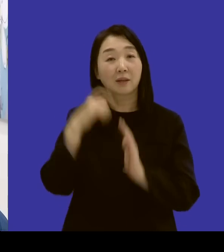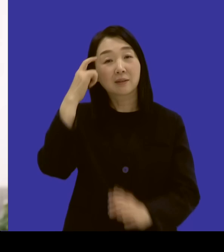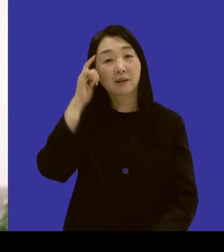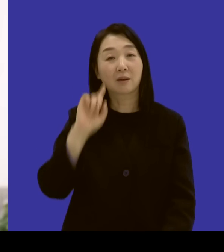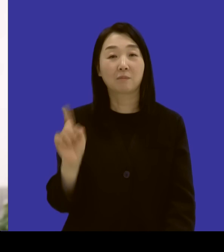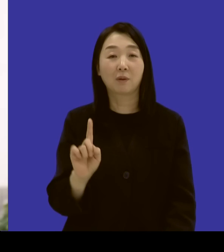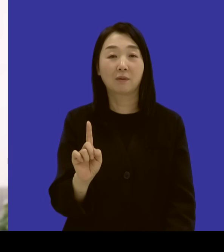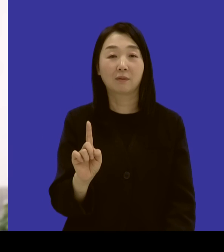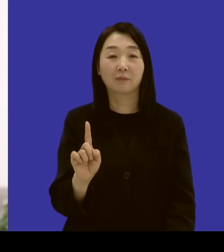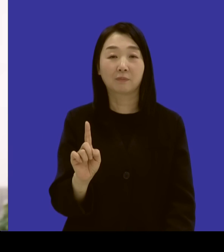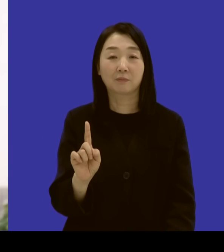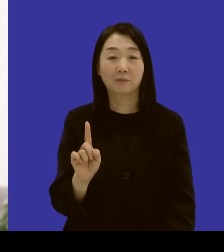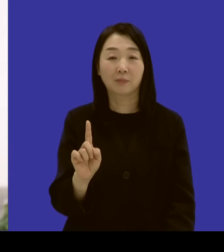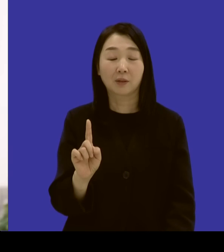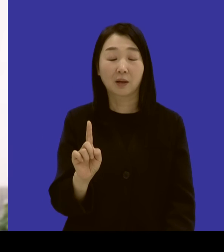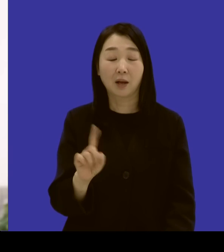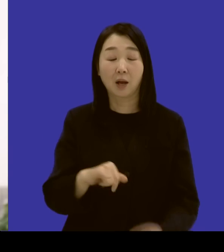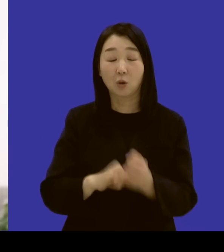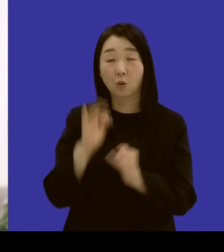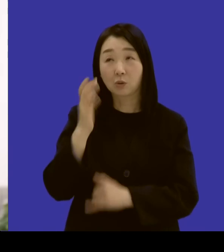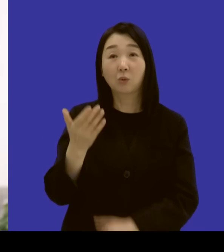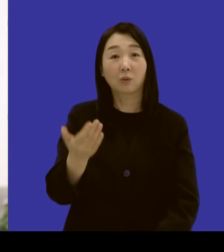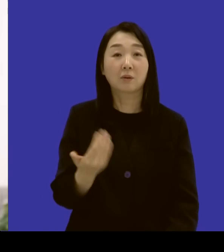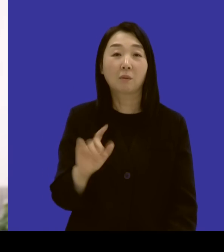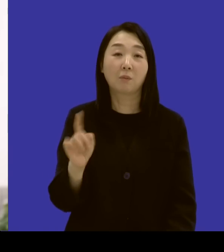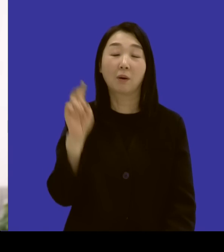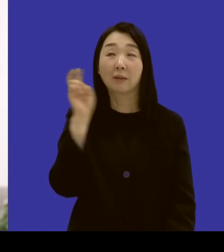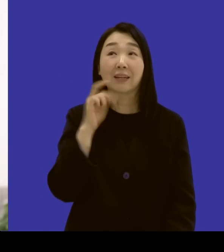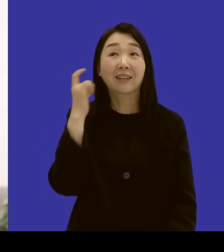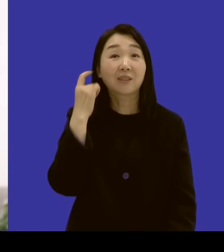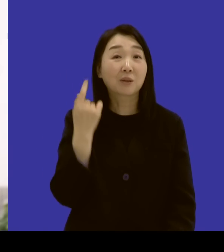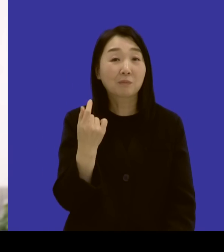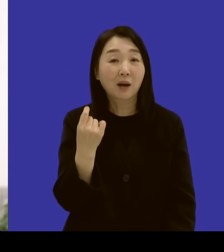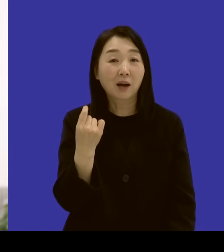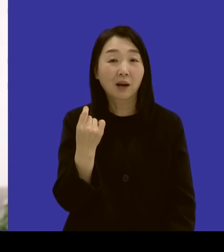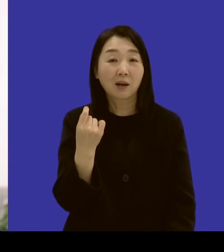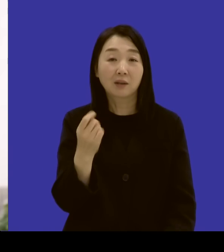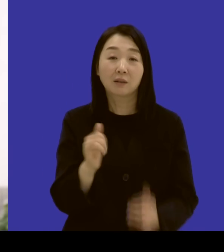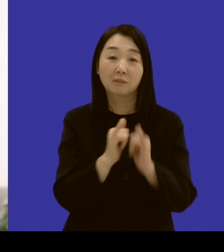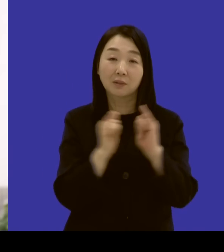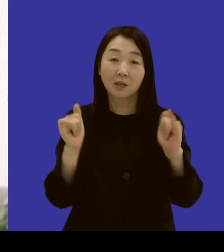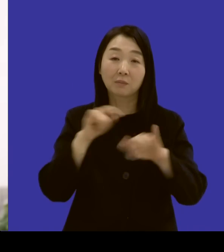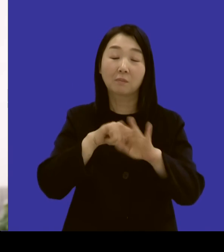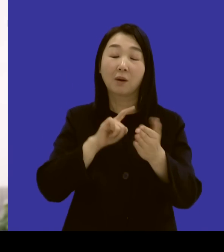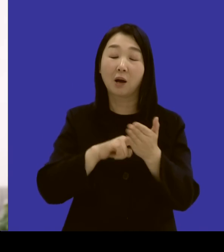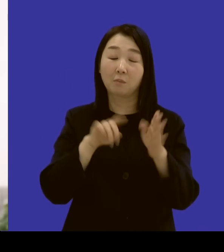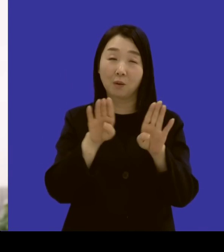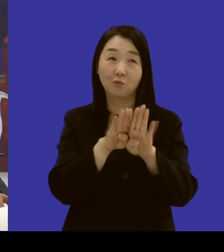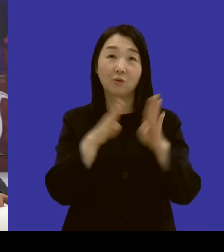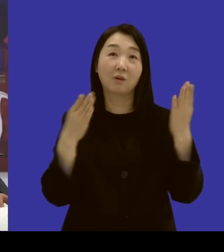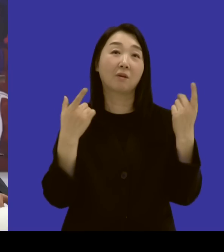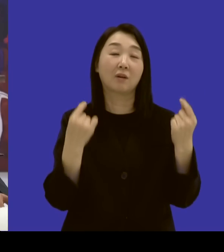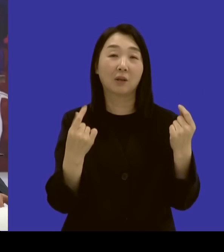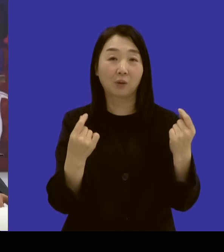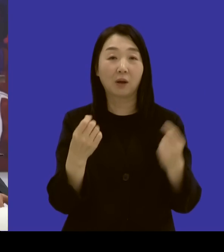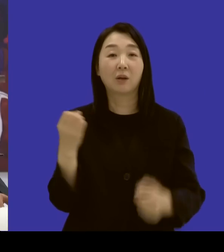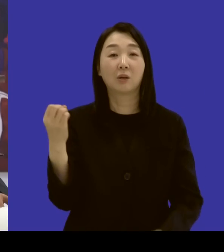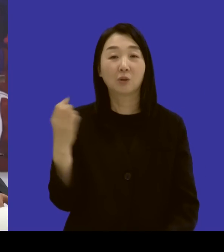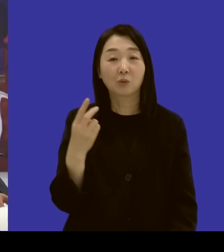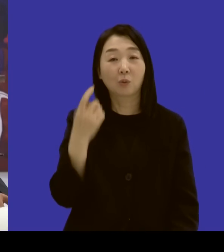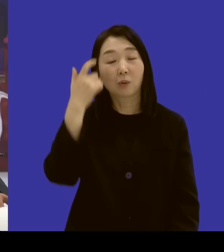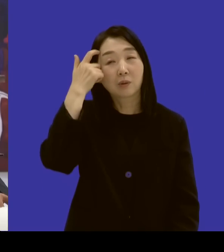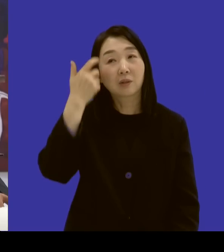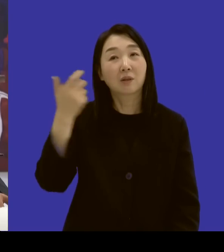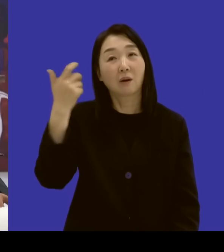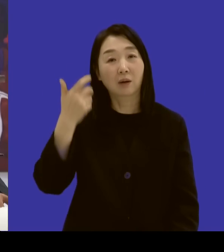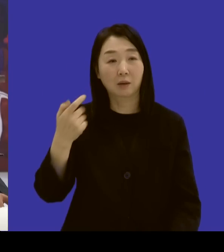거는 꼭 설교 전에 이제 그 찬양을 듣잖아요. 그러면 사람들의 마음에 문을 열어주는 거고 이게